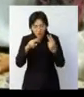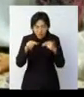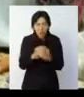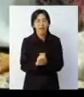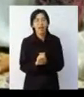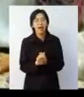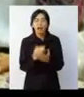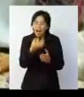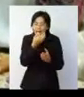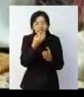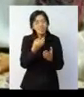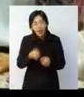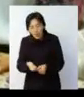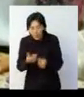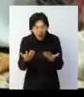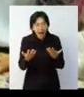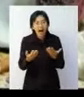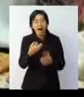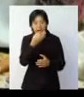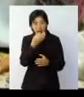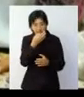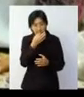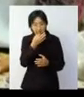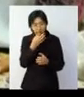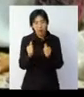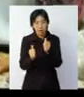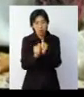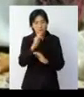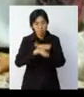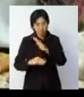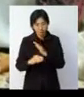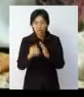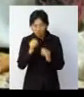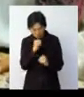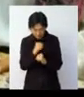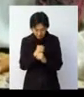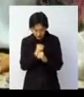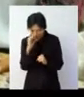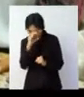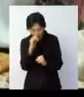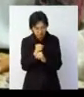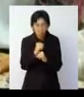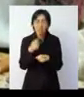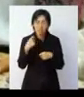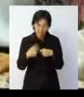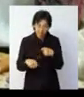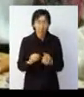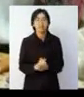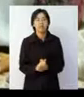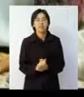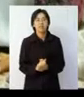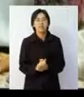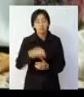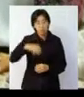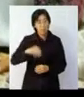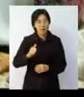พอว่าอาชีพผู้ดูแลคนพิการหรือรวมถึงผู้ช่วยคนพิการก็หาคนที่ทำงานด้านนี้ลำบากมากนะคะโ